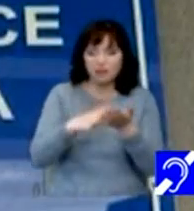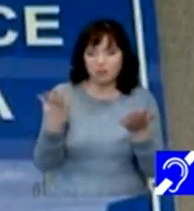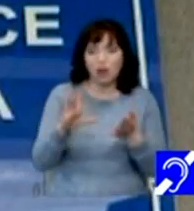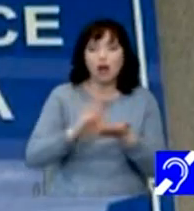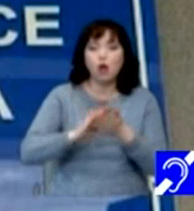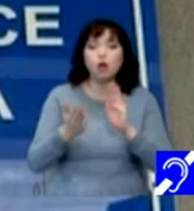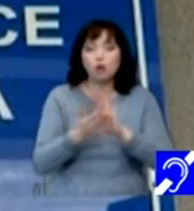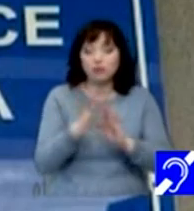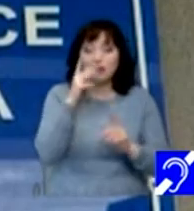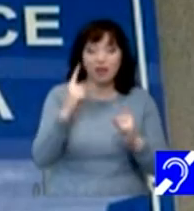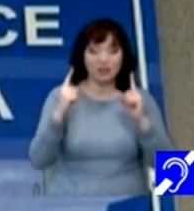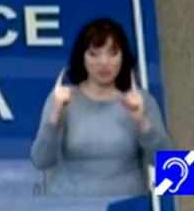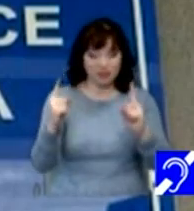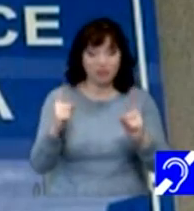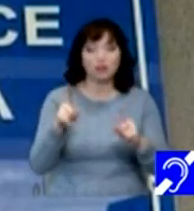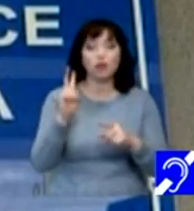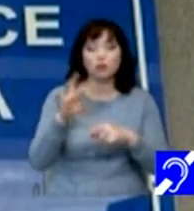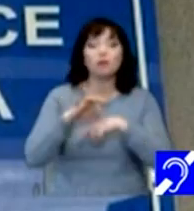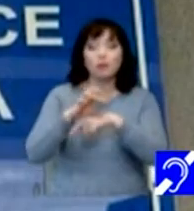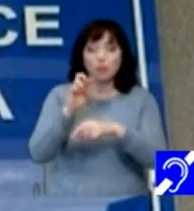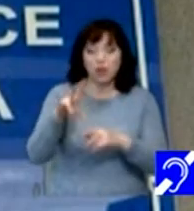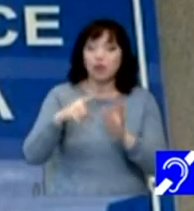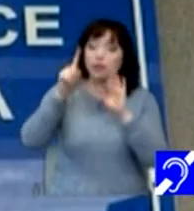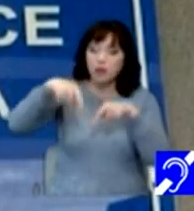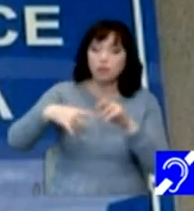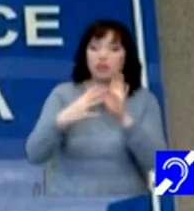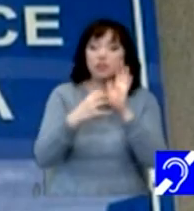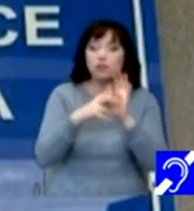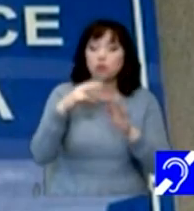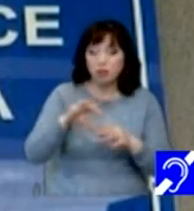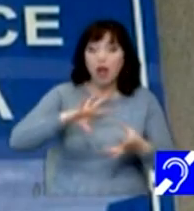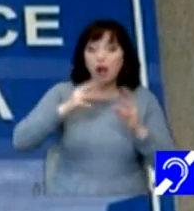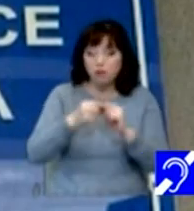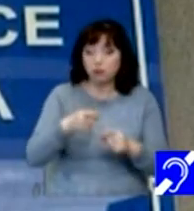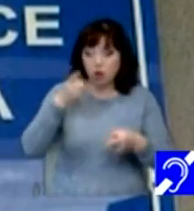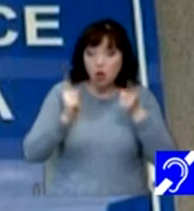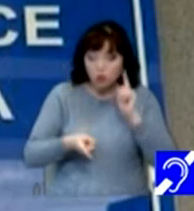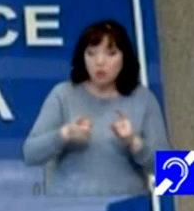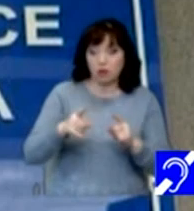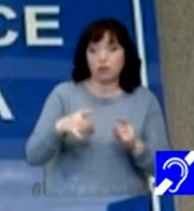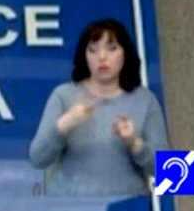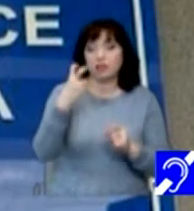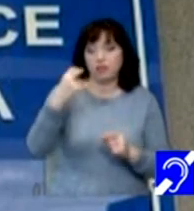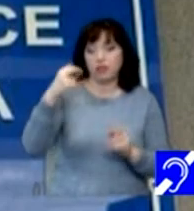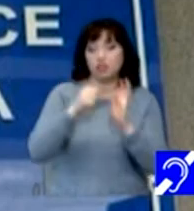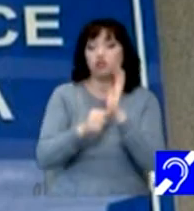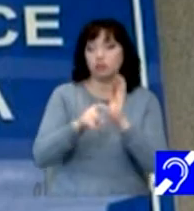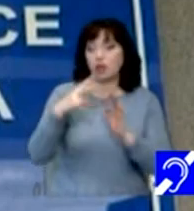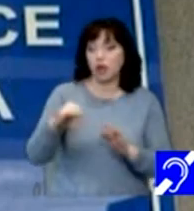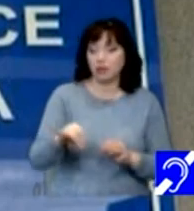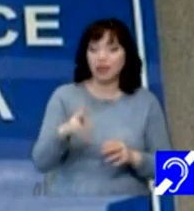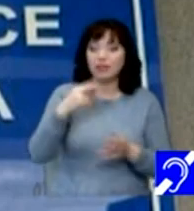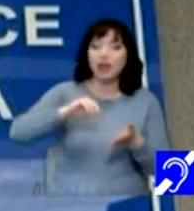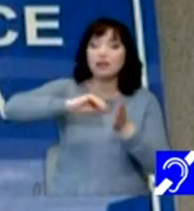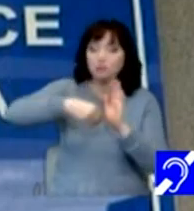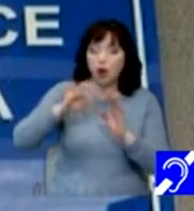la termen standard, organizatorul rețelei cerea 900 de lei, pe când taxa oficială este de 260 de lei. Pentru